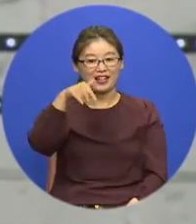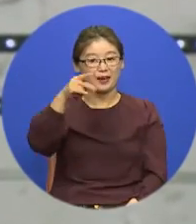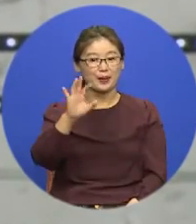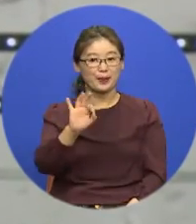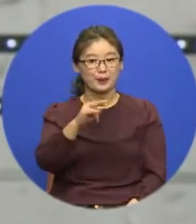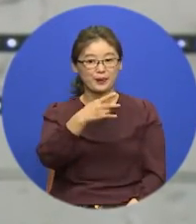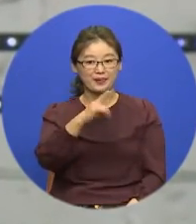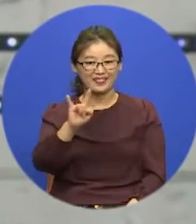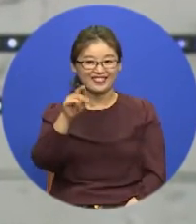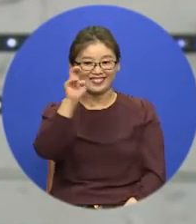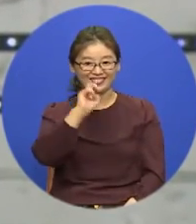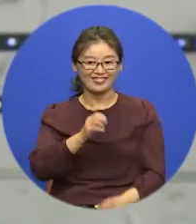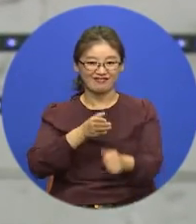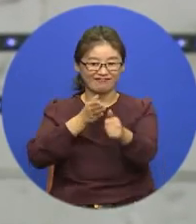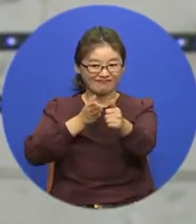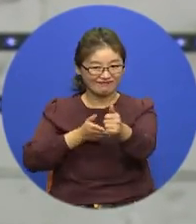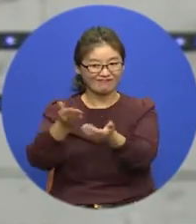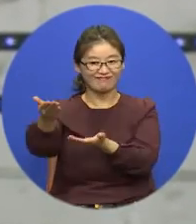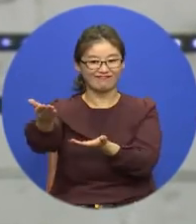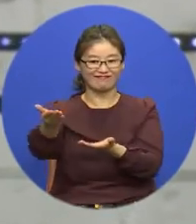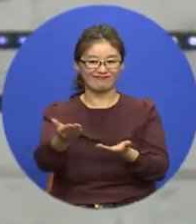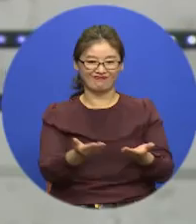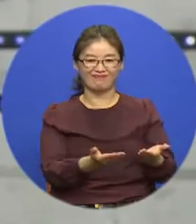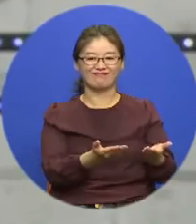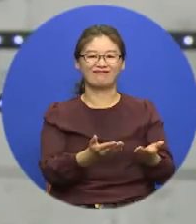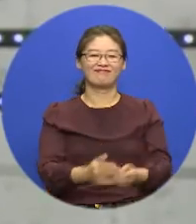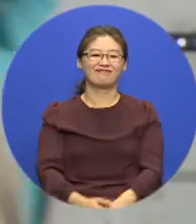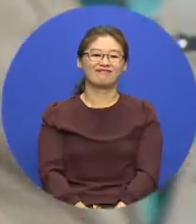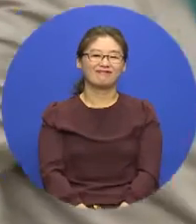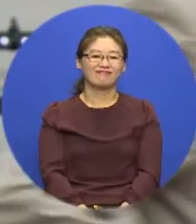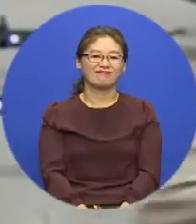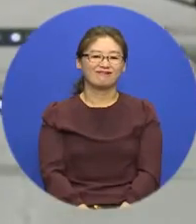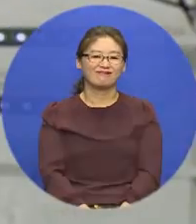들어보도록 하겠습니다. 어서 나오세요.